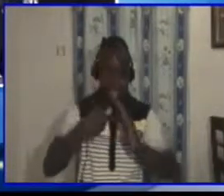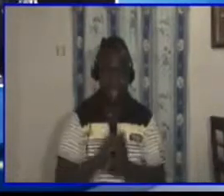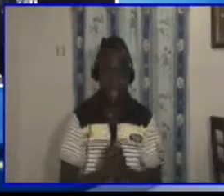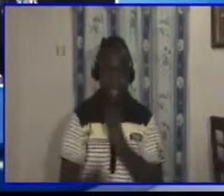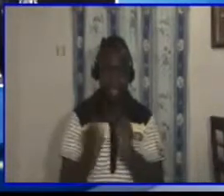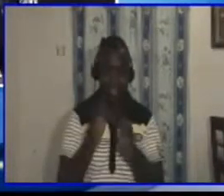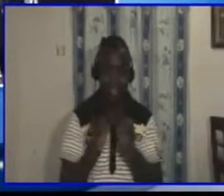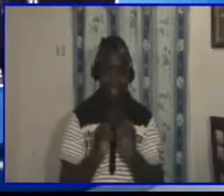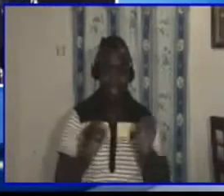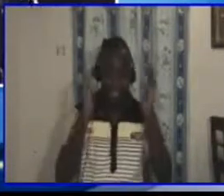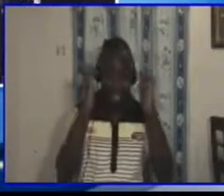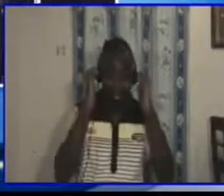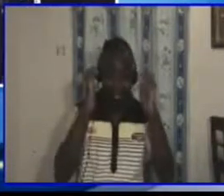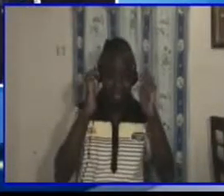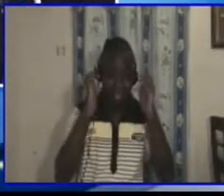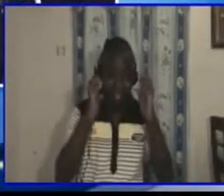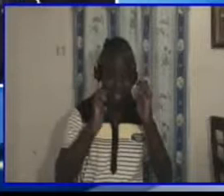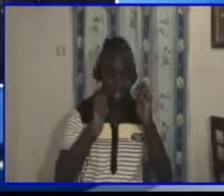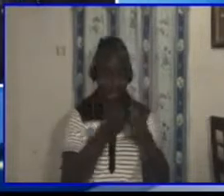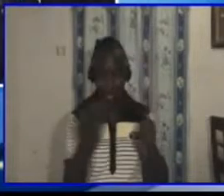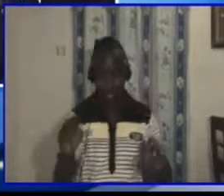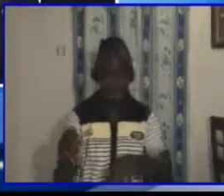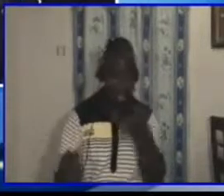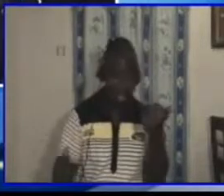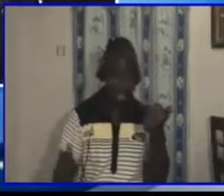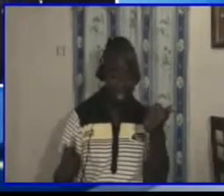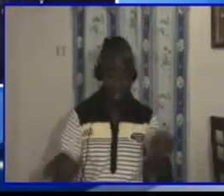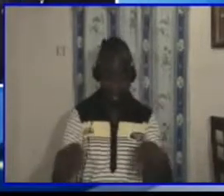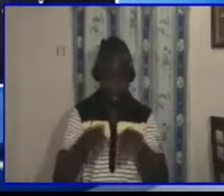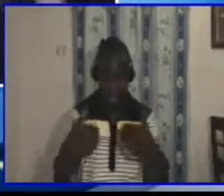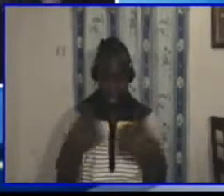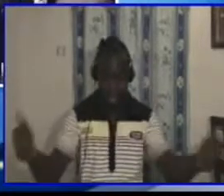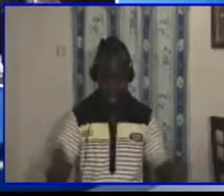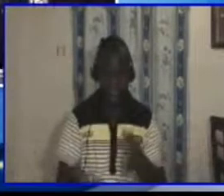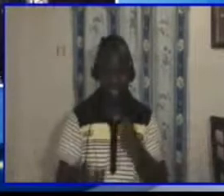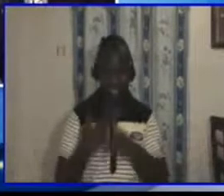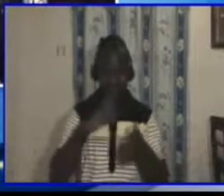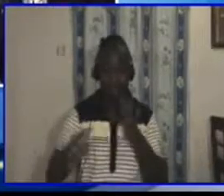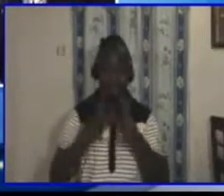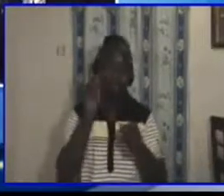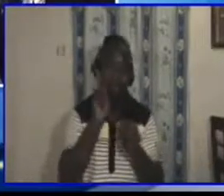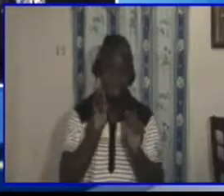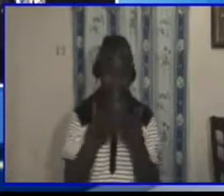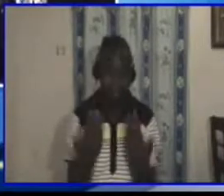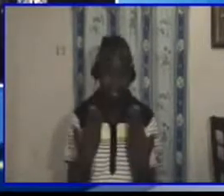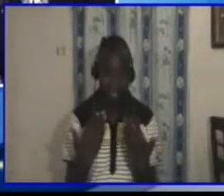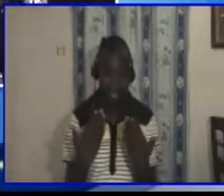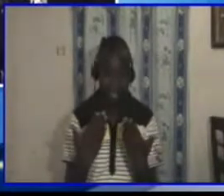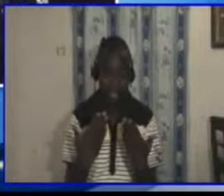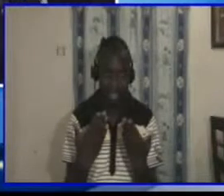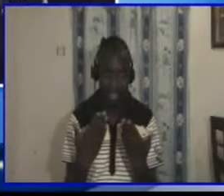anche se un angelo venisse dal cielo è predicasse